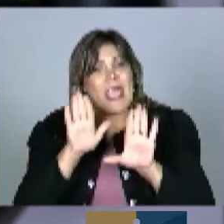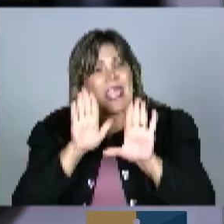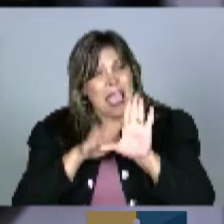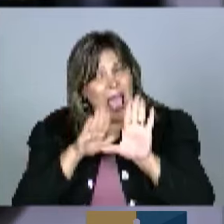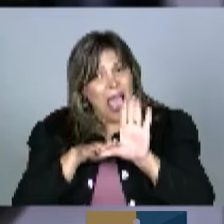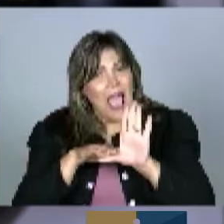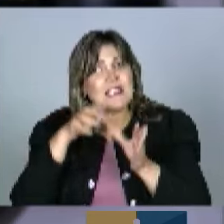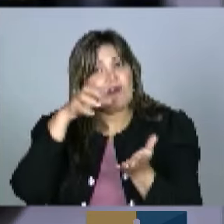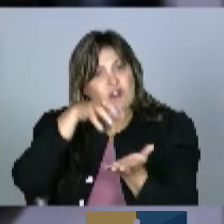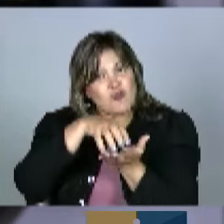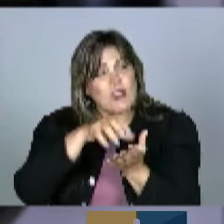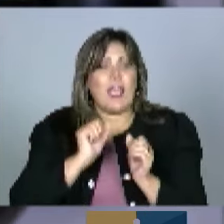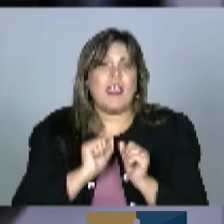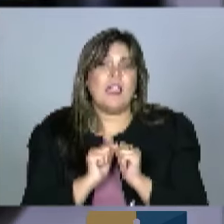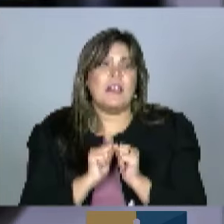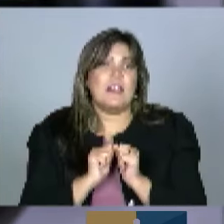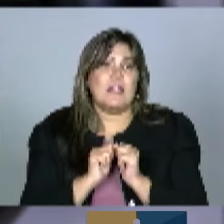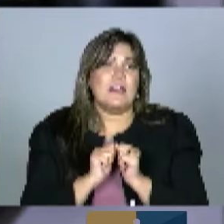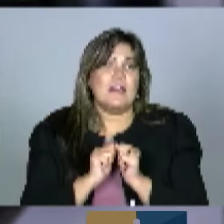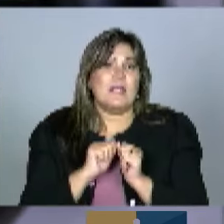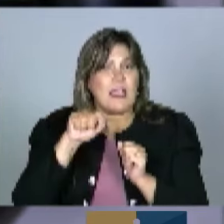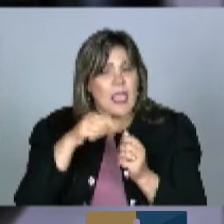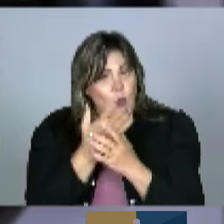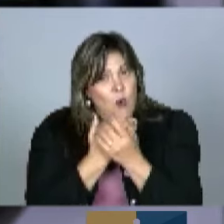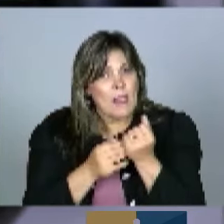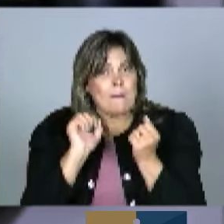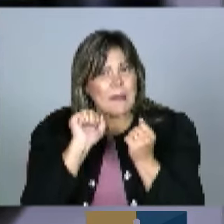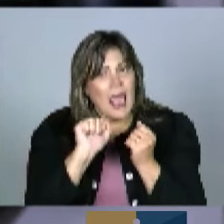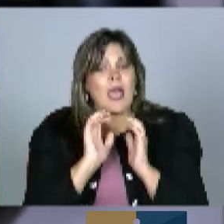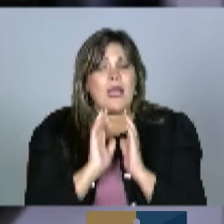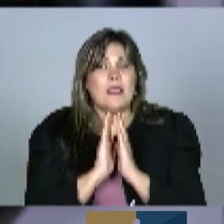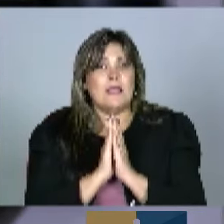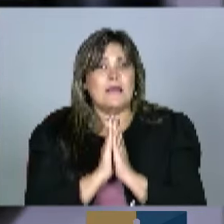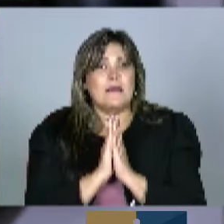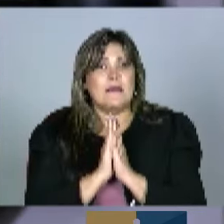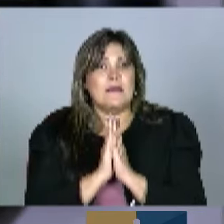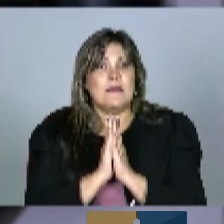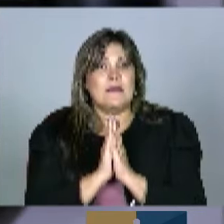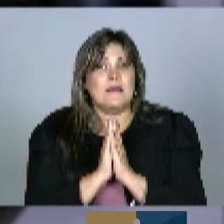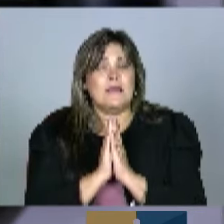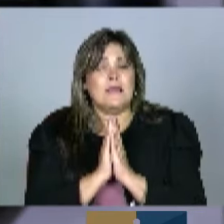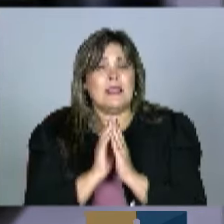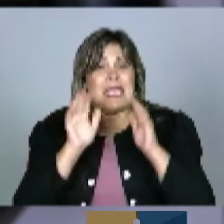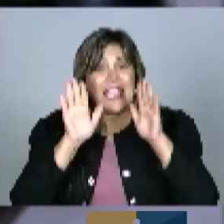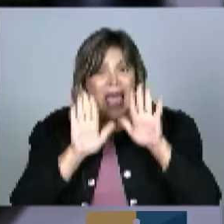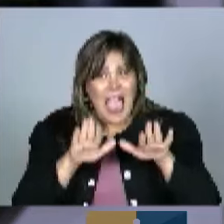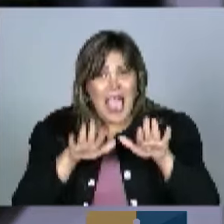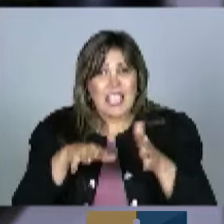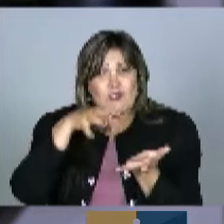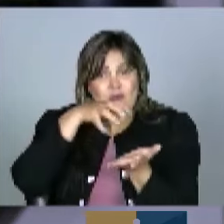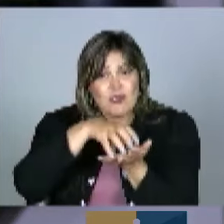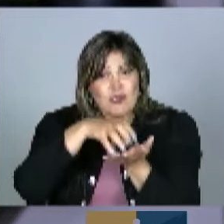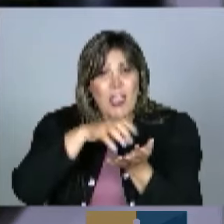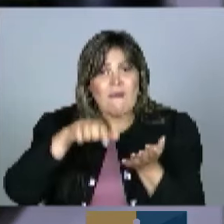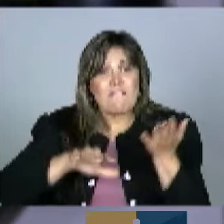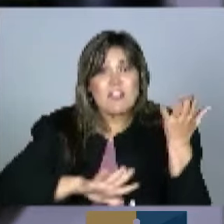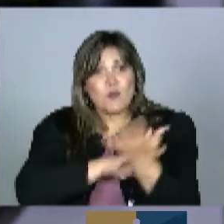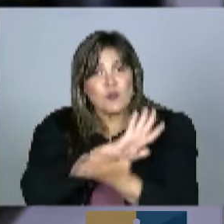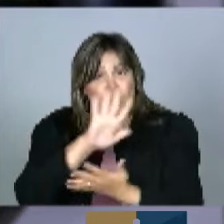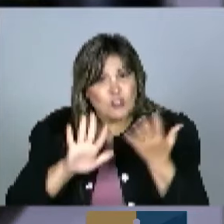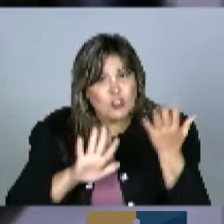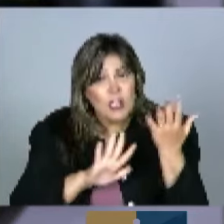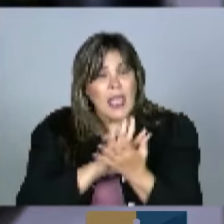العين ايوه هي وابنها وبعدين طب هي اقامتها في العين هل في مشكله مع صاحب